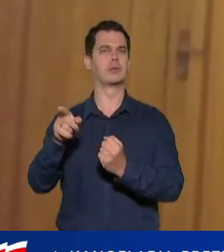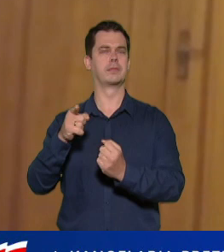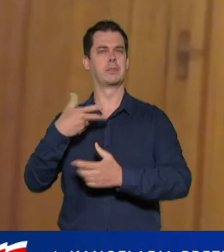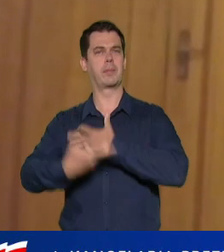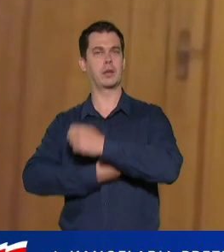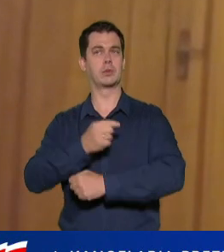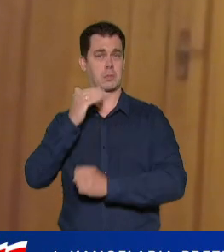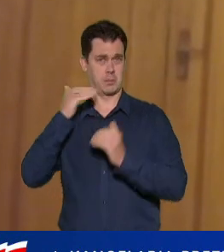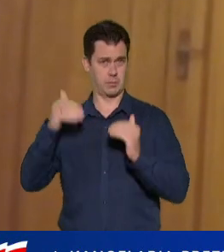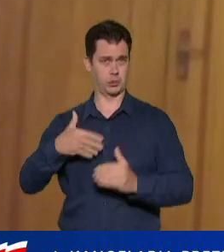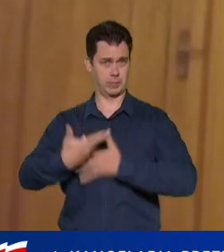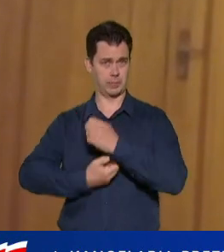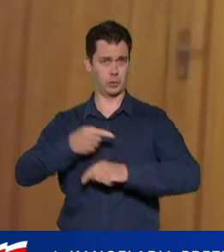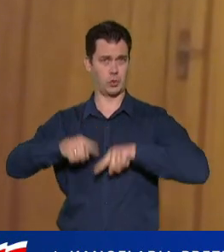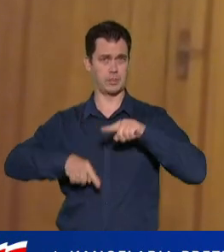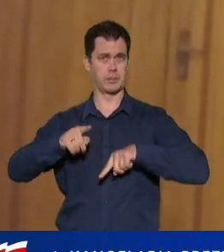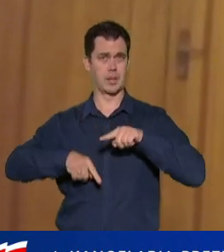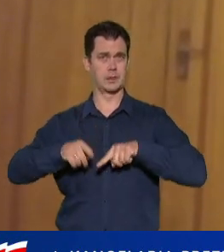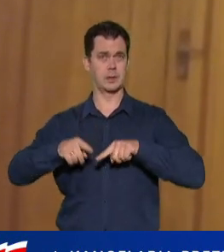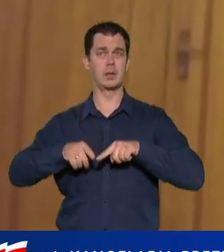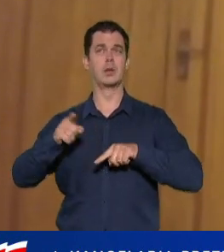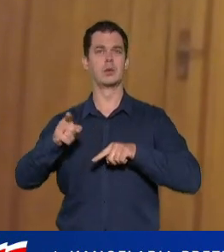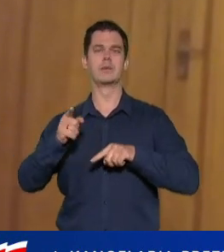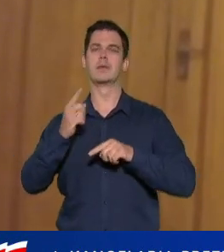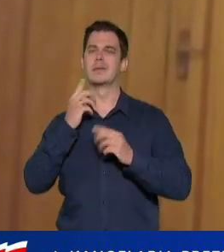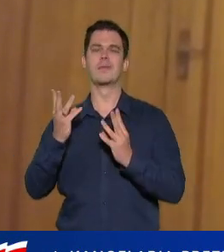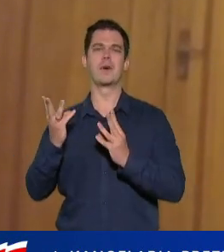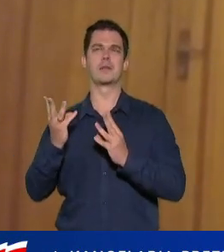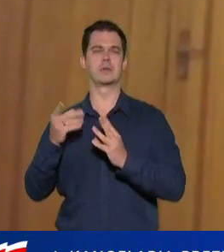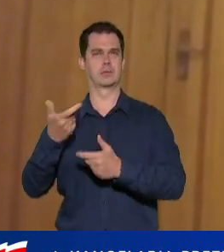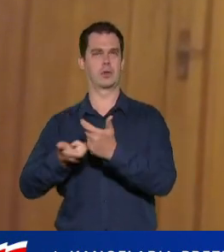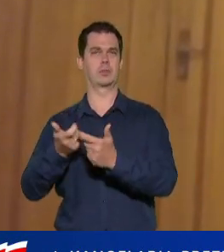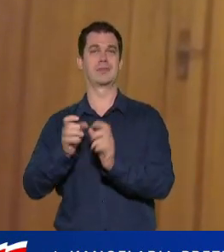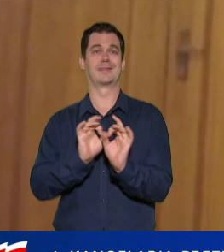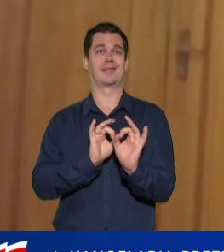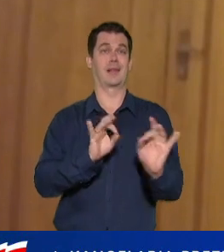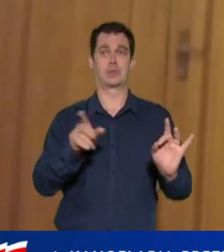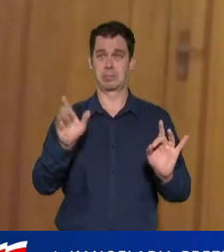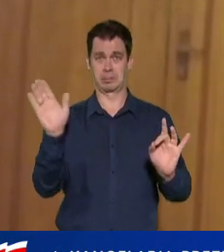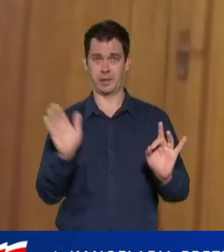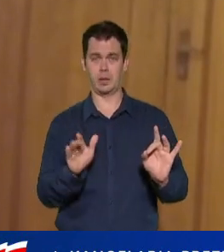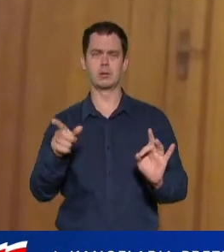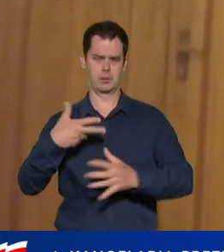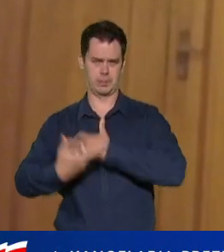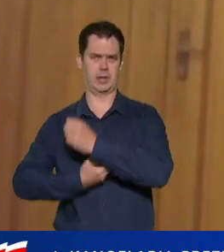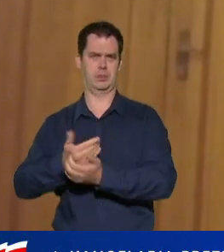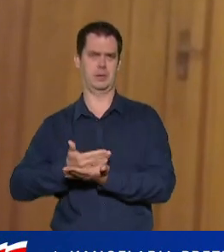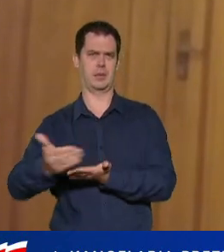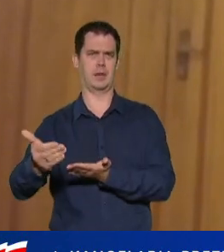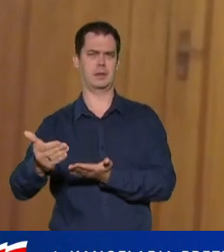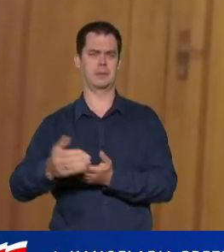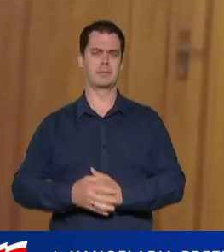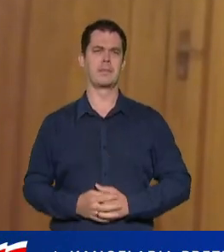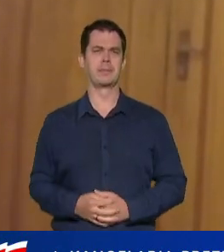mogą działać i które w najmniejszym stopniu przekładają się na zakażenia, na zagrożenie zakażeniami